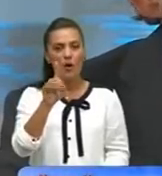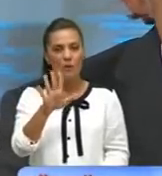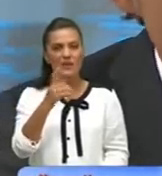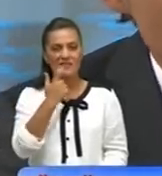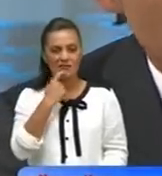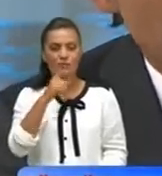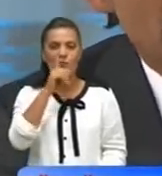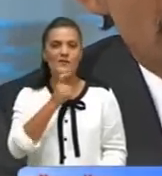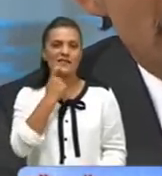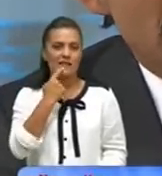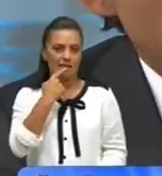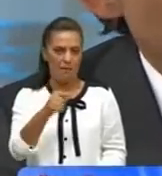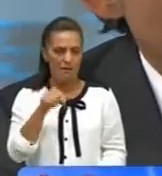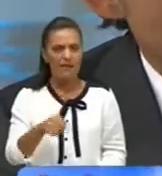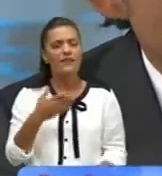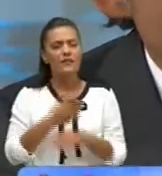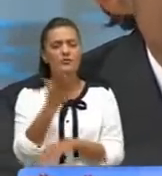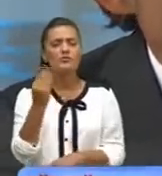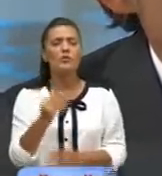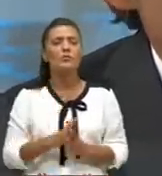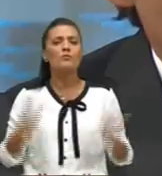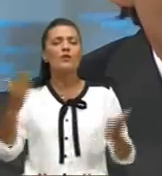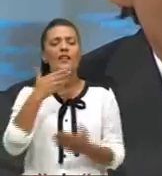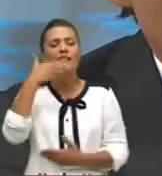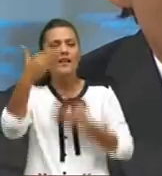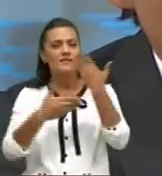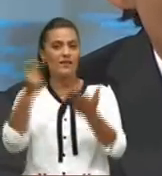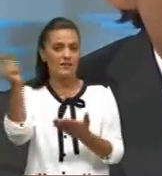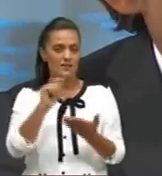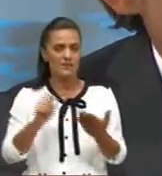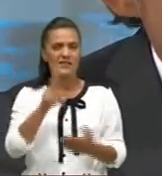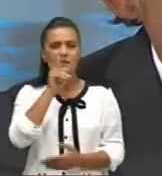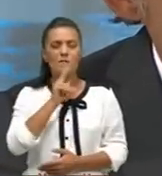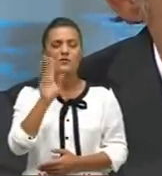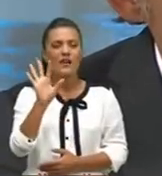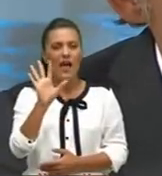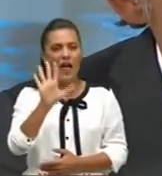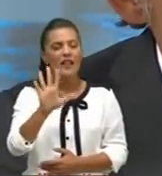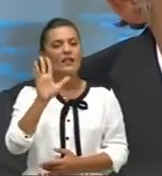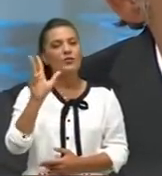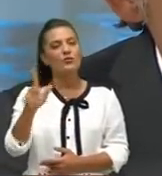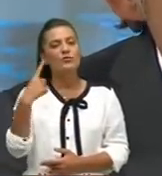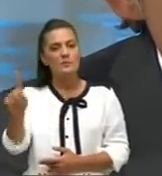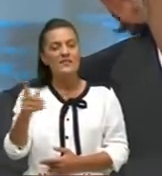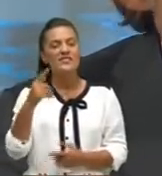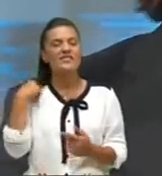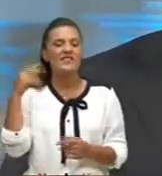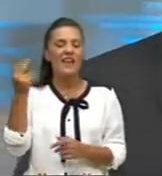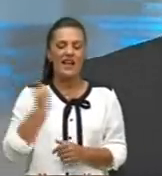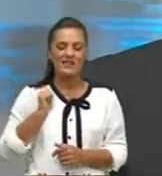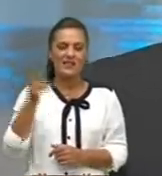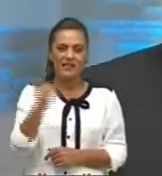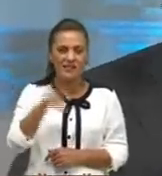100. yılı biliyorsunuz. Evet. Gerçekten büyük bir destan yazılmış. 253 bin şehit verdiğimiz